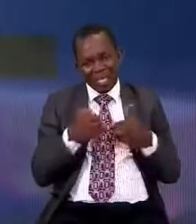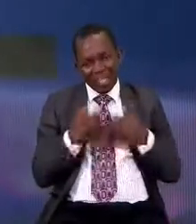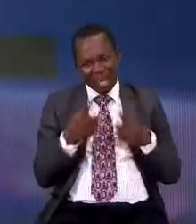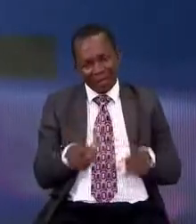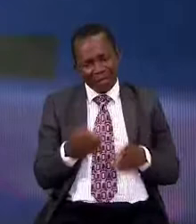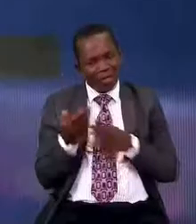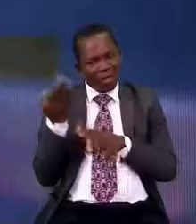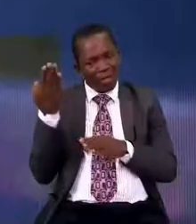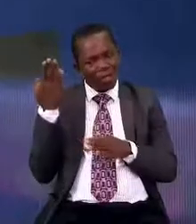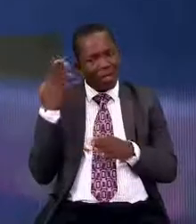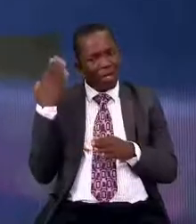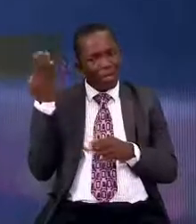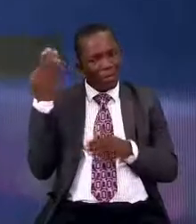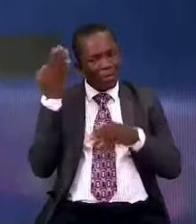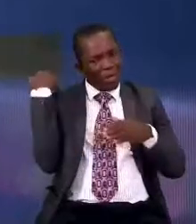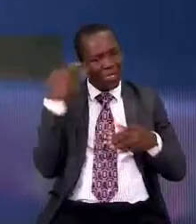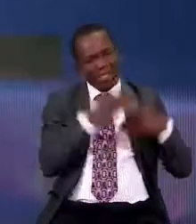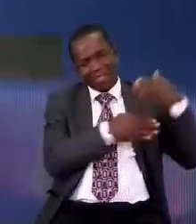tu as aussi